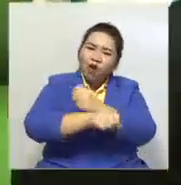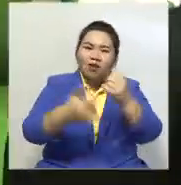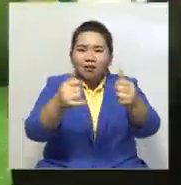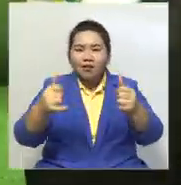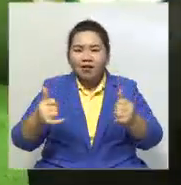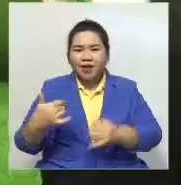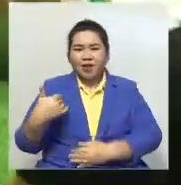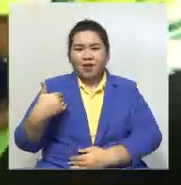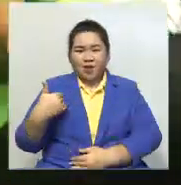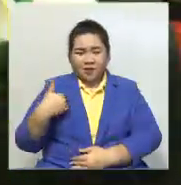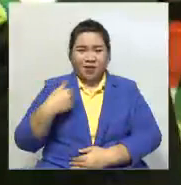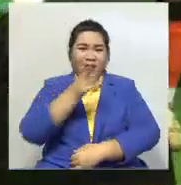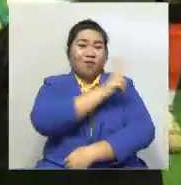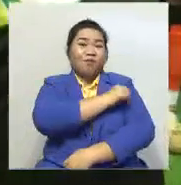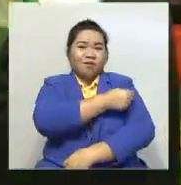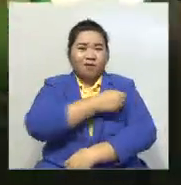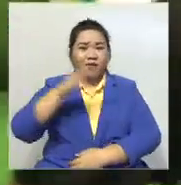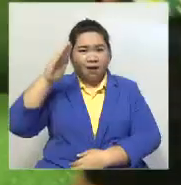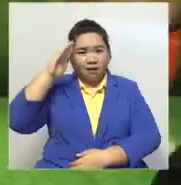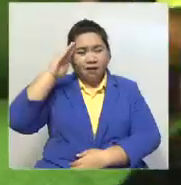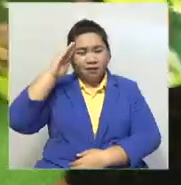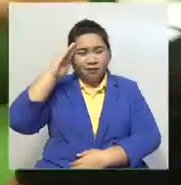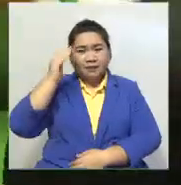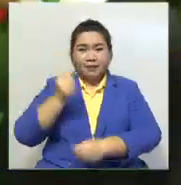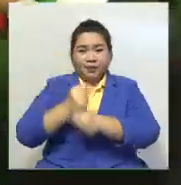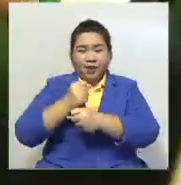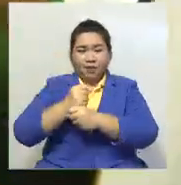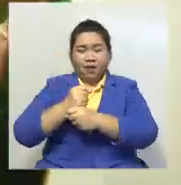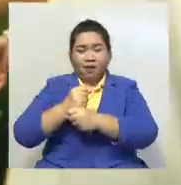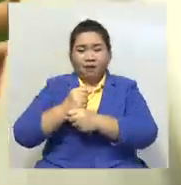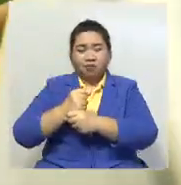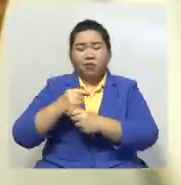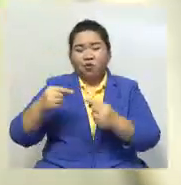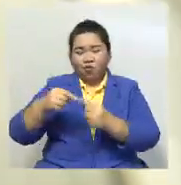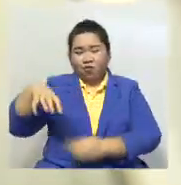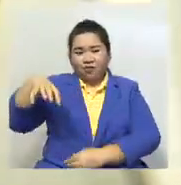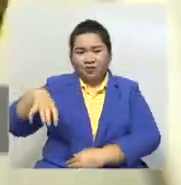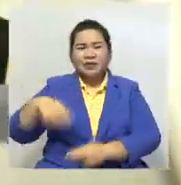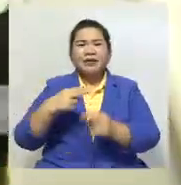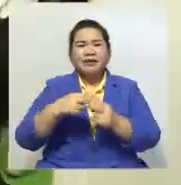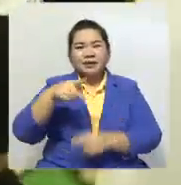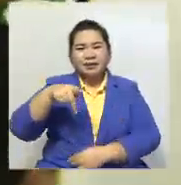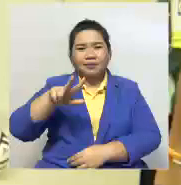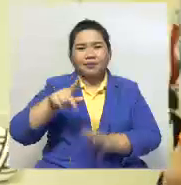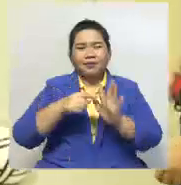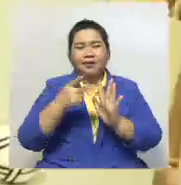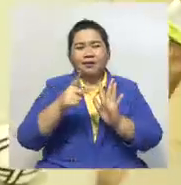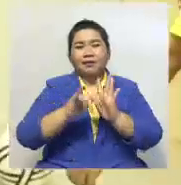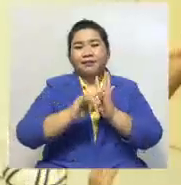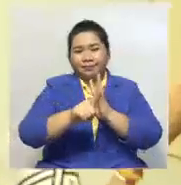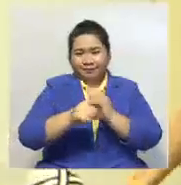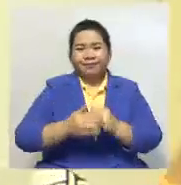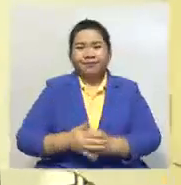มีพลโทนายแพทย์ภาคโลหารชุนผู้บังคับกองพันเสนารักษ์ที่3หรือว่าพี่หมอภาคของน้องๆนะครับ